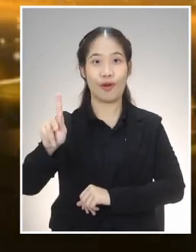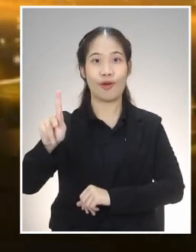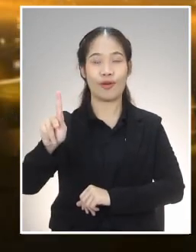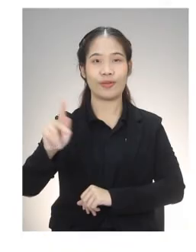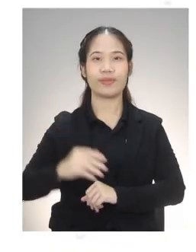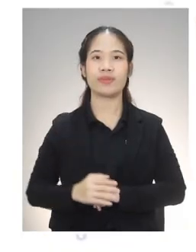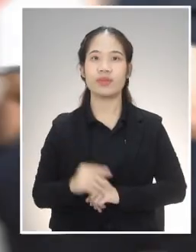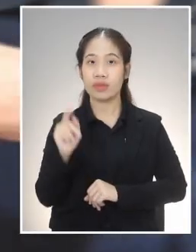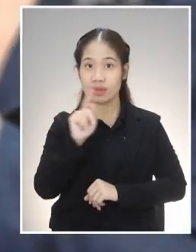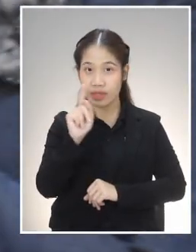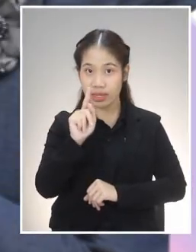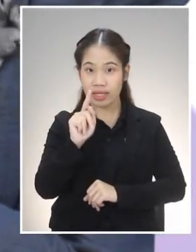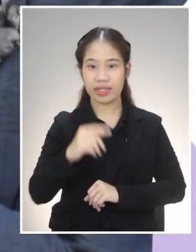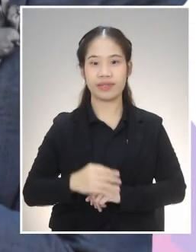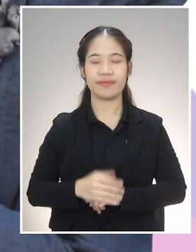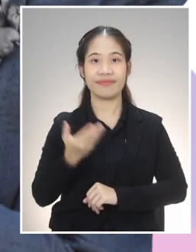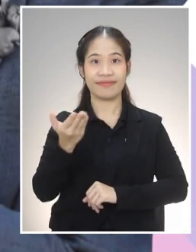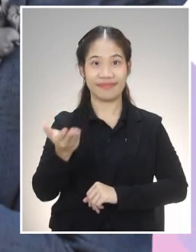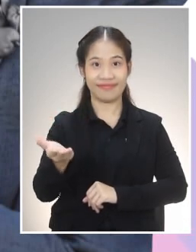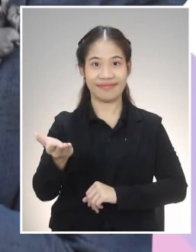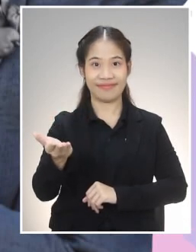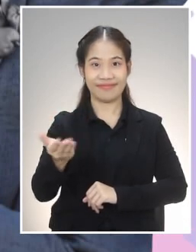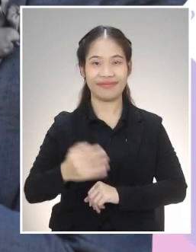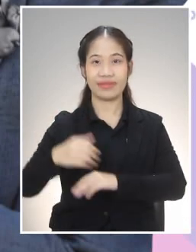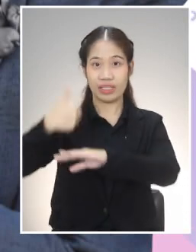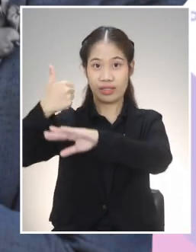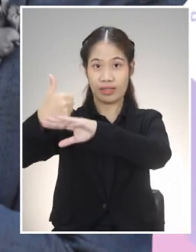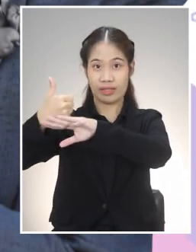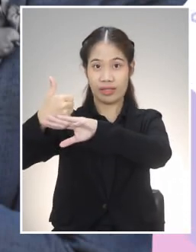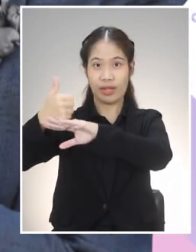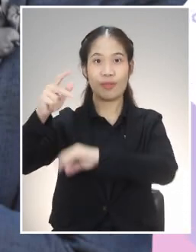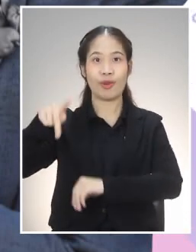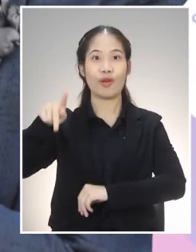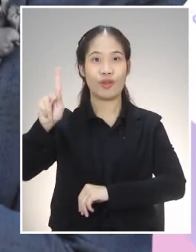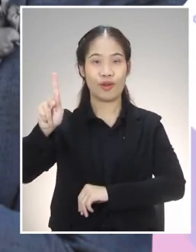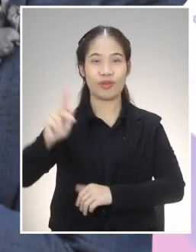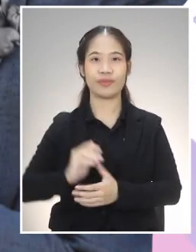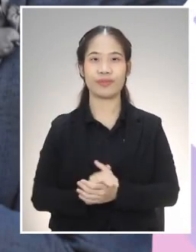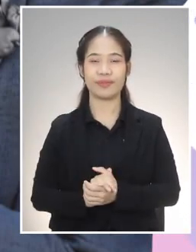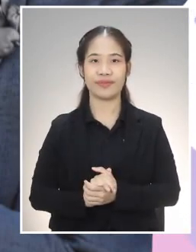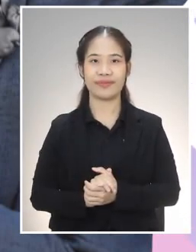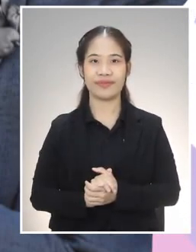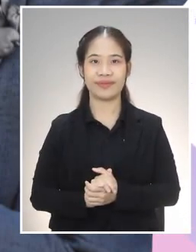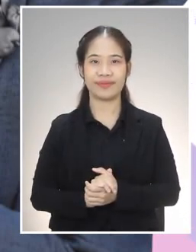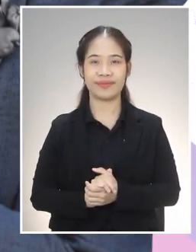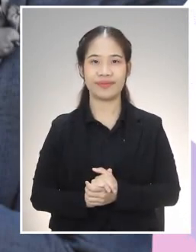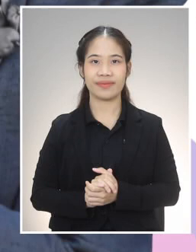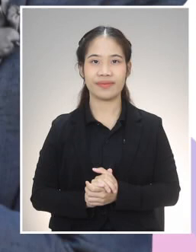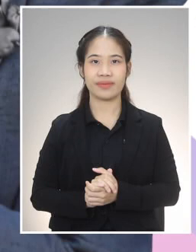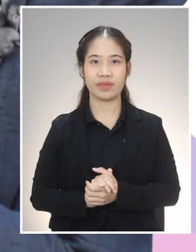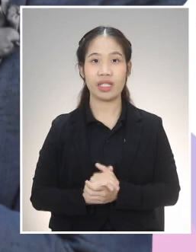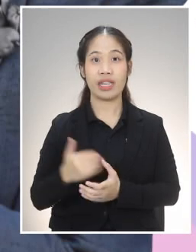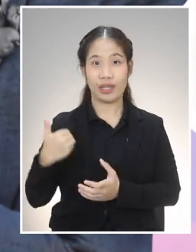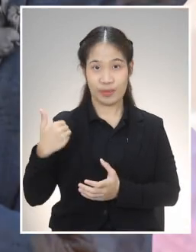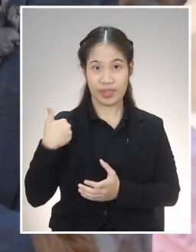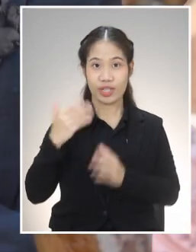คนพิการค่ะดูหนังสาวสลัมพัดอนุมัติราชกิจอธิบดีกรมส่งเสริมและพัฒนาคุณภาพชีวิตคนพิการพร้อม